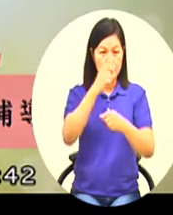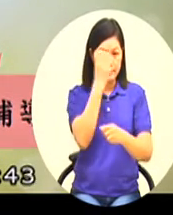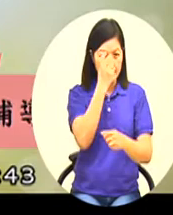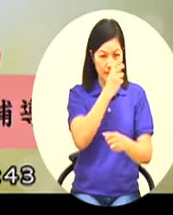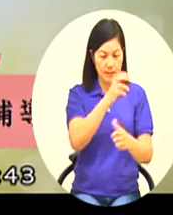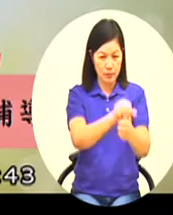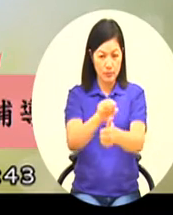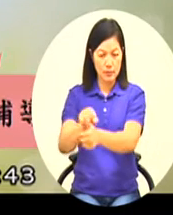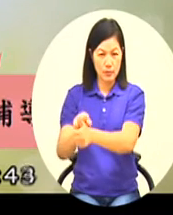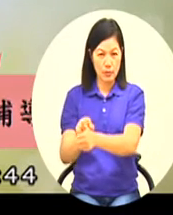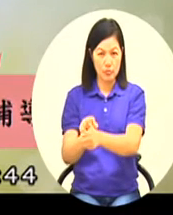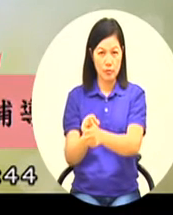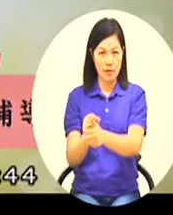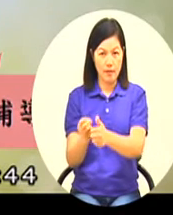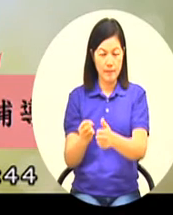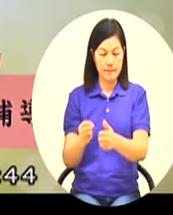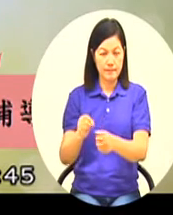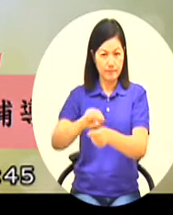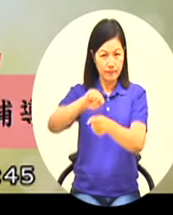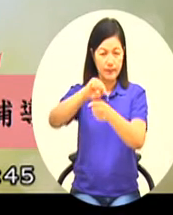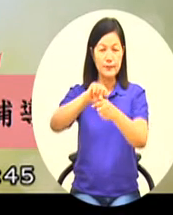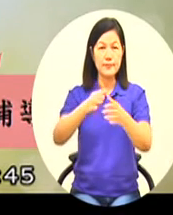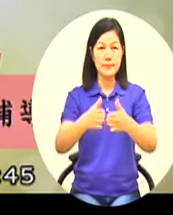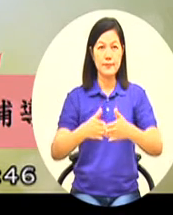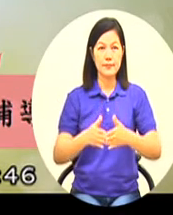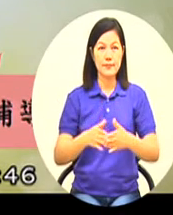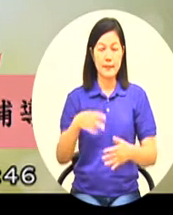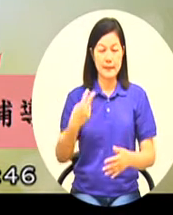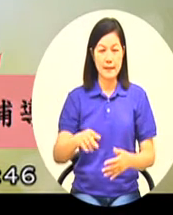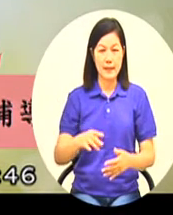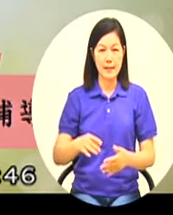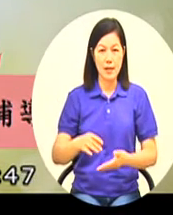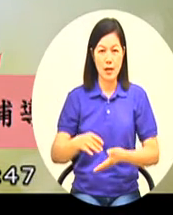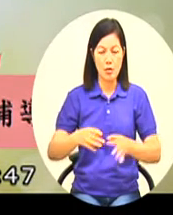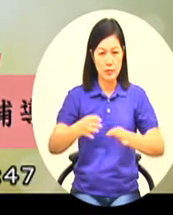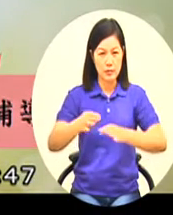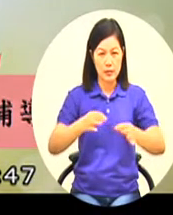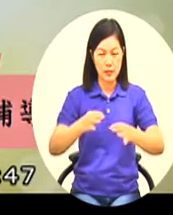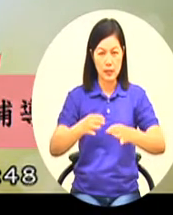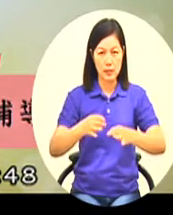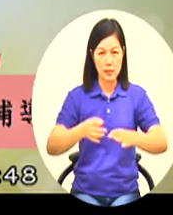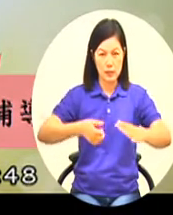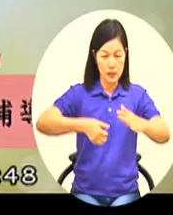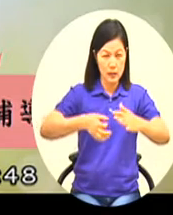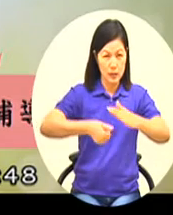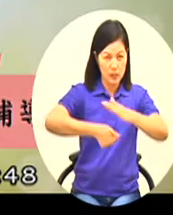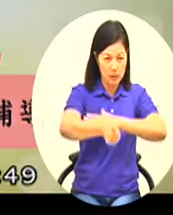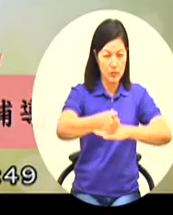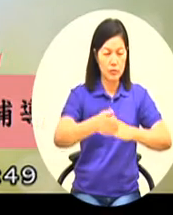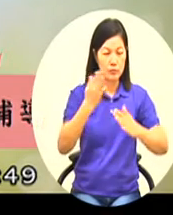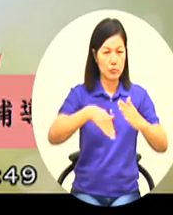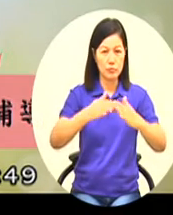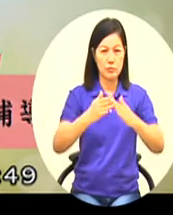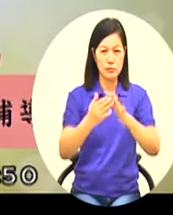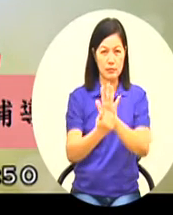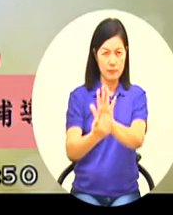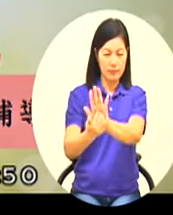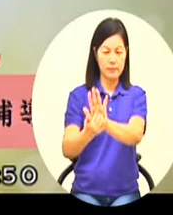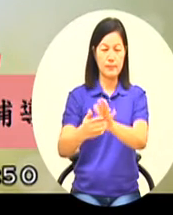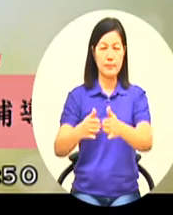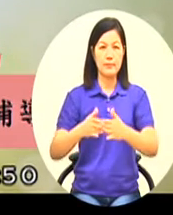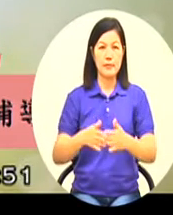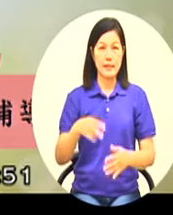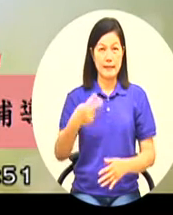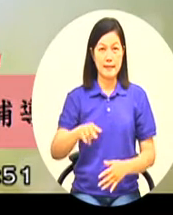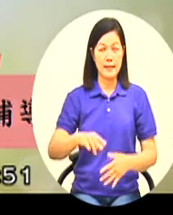量，把这个供应链不要入侵到校园，所以要多以查缉。另外也